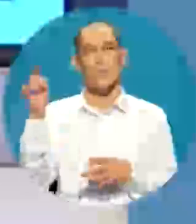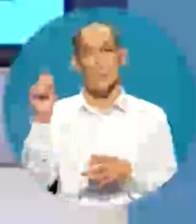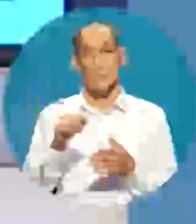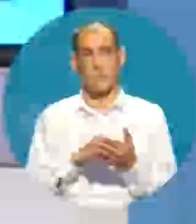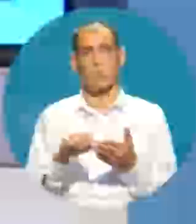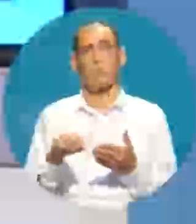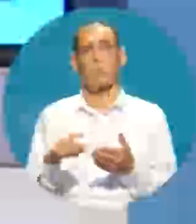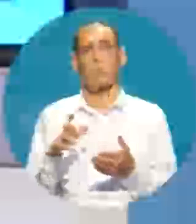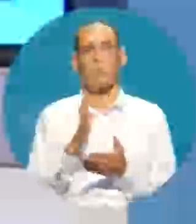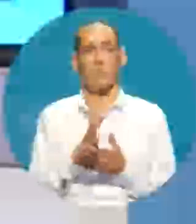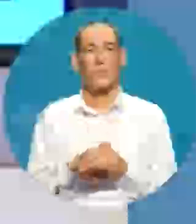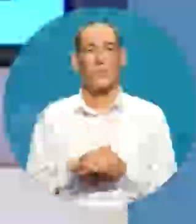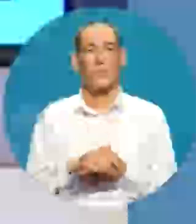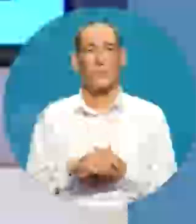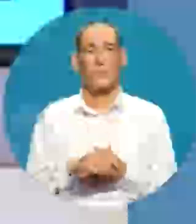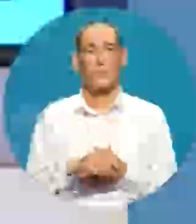mineke.